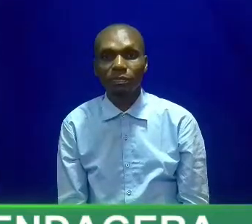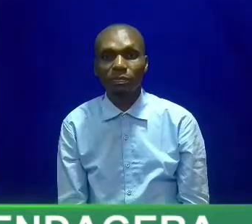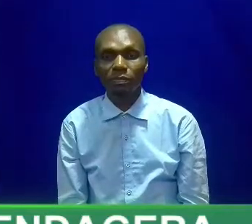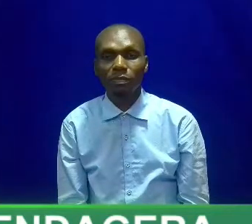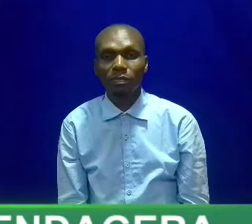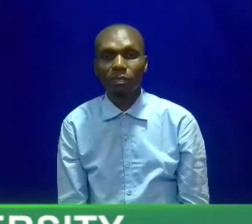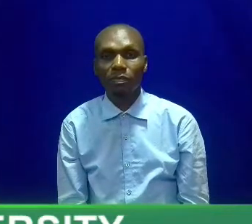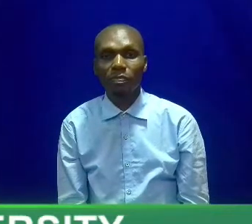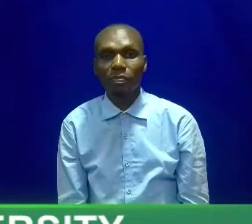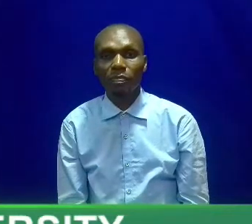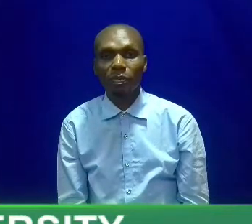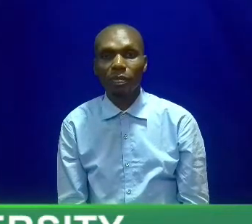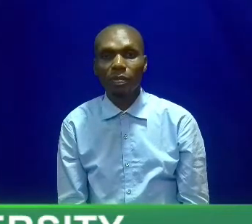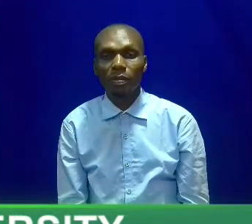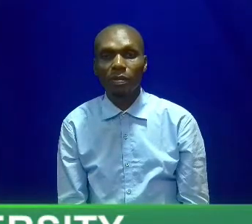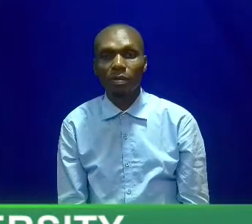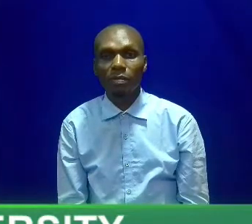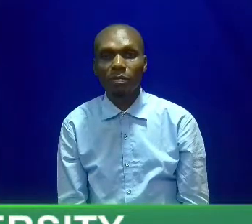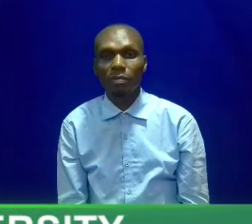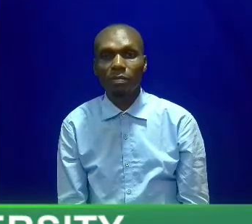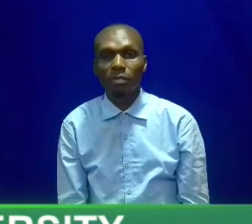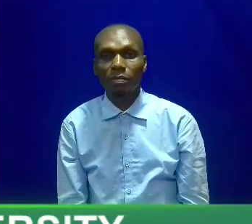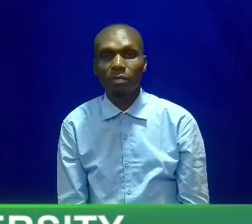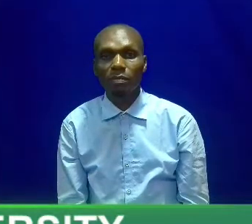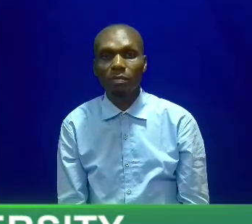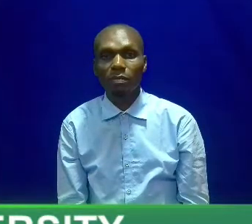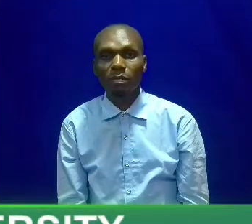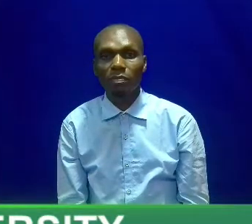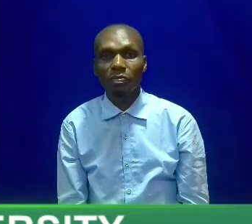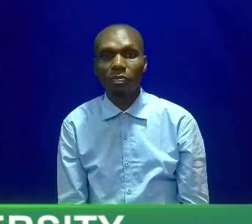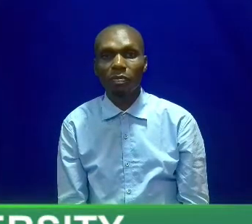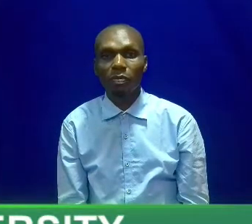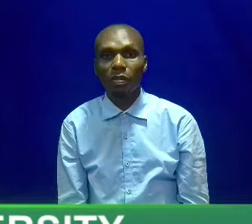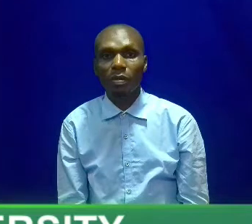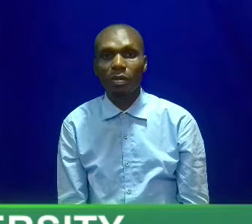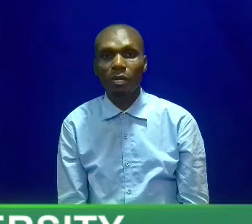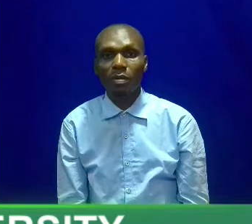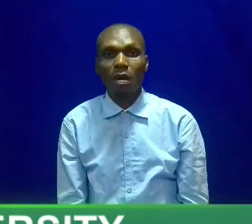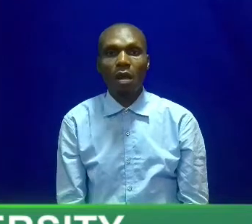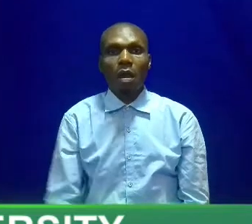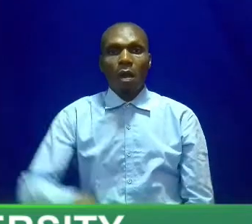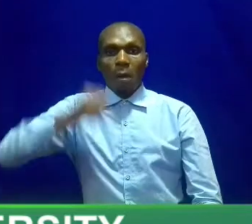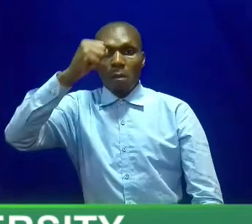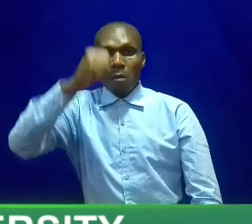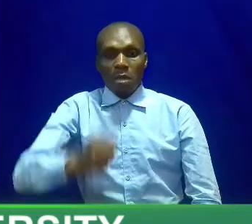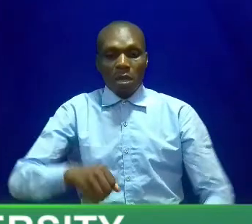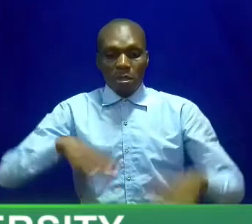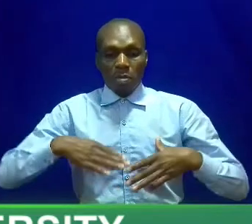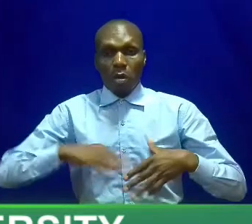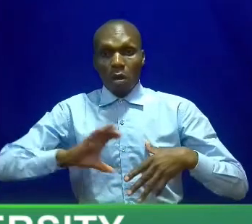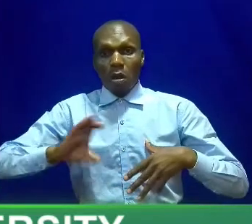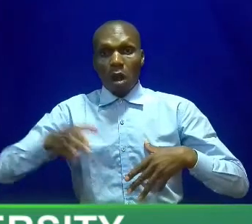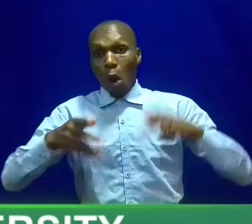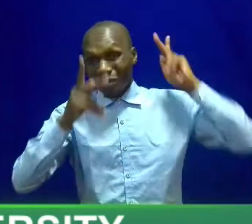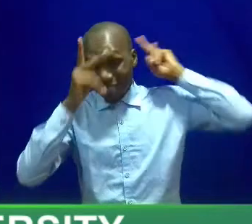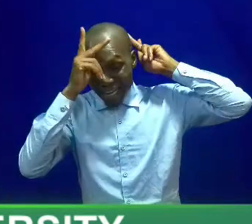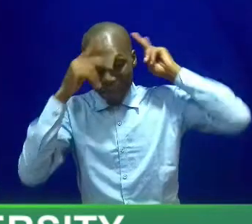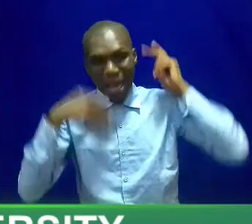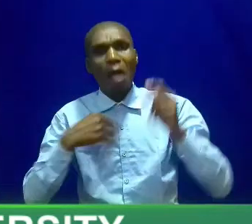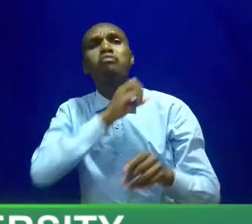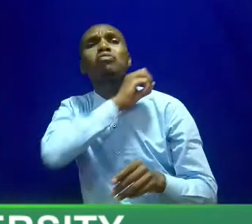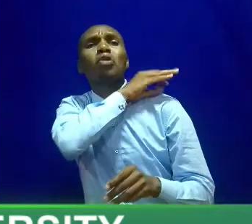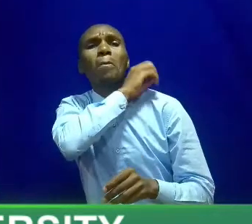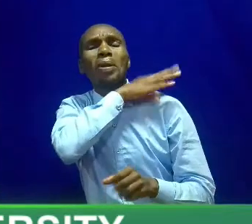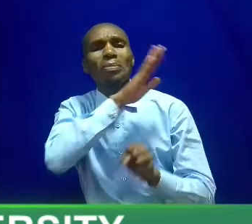Ensemo y'abamenyi koruase ensemo ya Mumias meye kaunti ya Kakamega nigo bemurunganire kwirana magega kwa